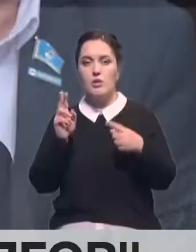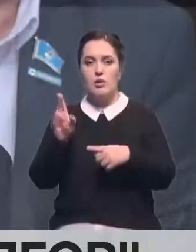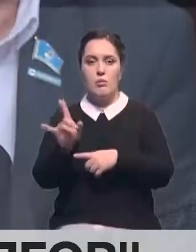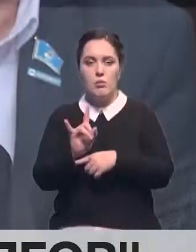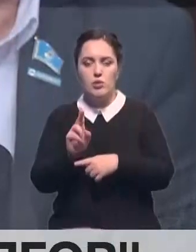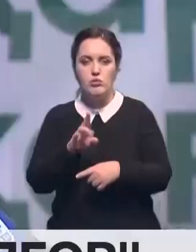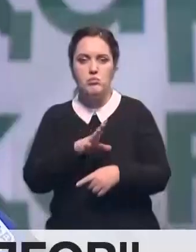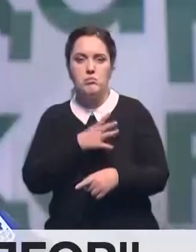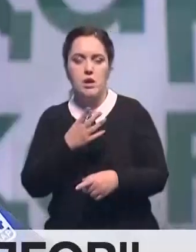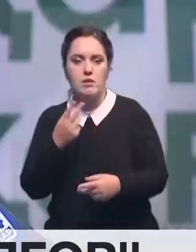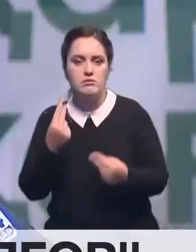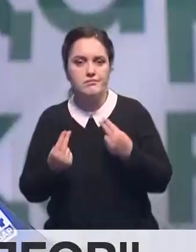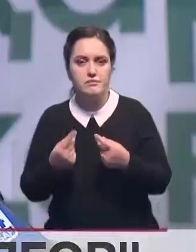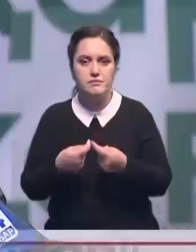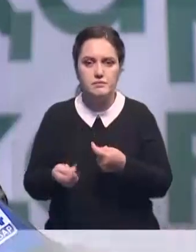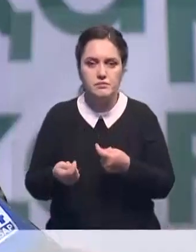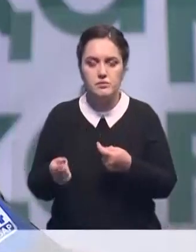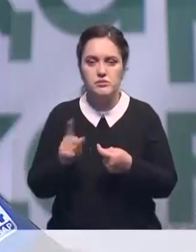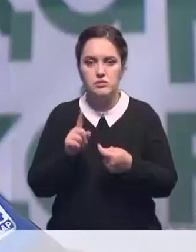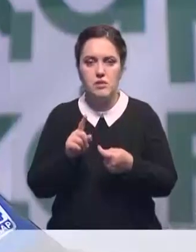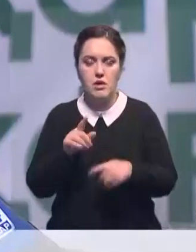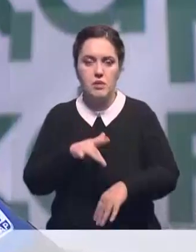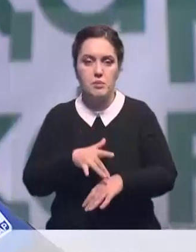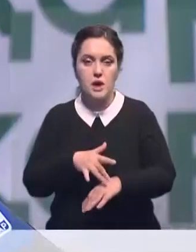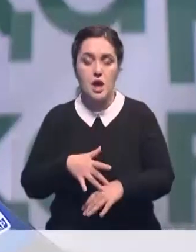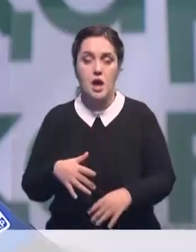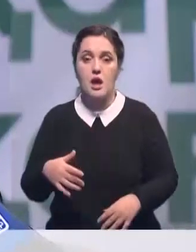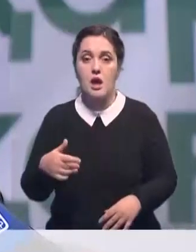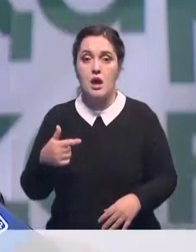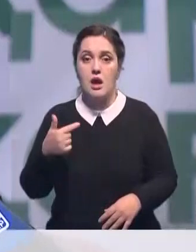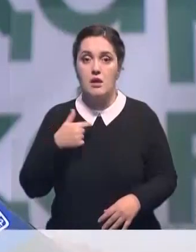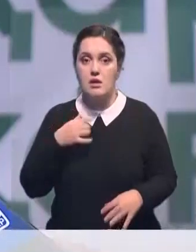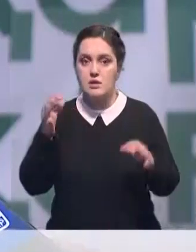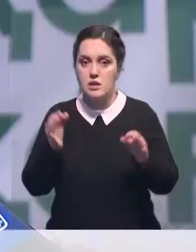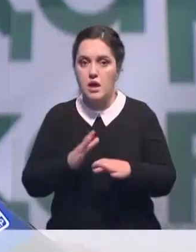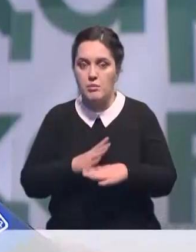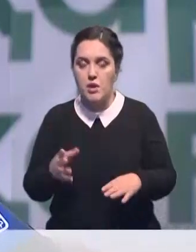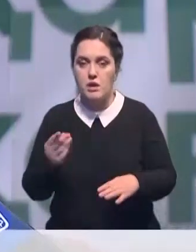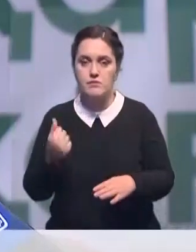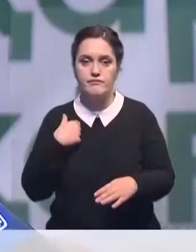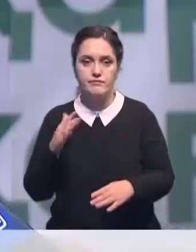должники банков оказалось я всю свою жизнь неправильно